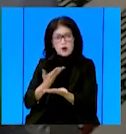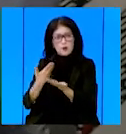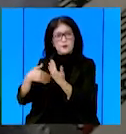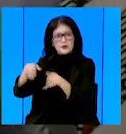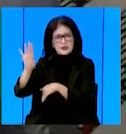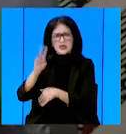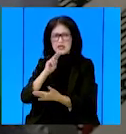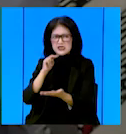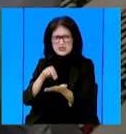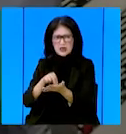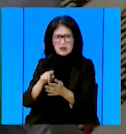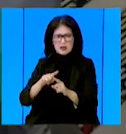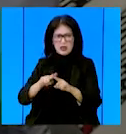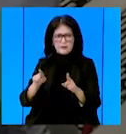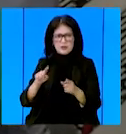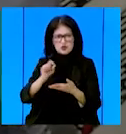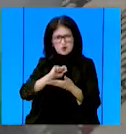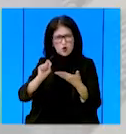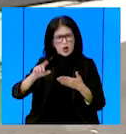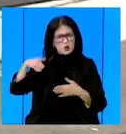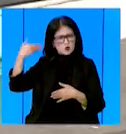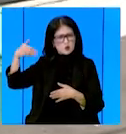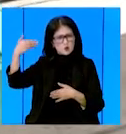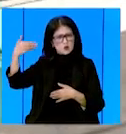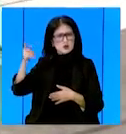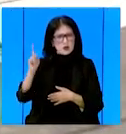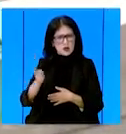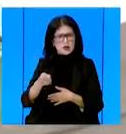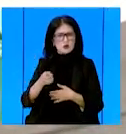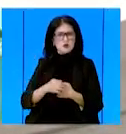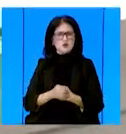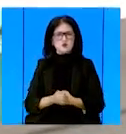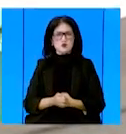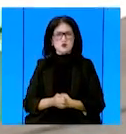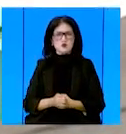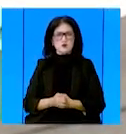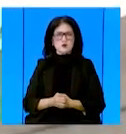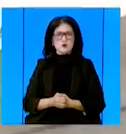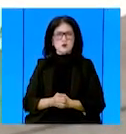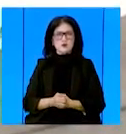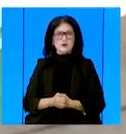dia enggak pernah bolos katakannya enggak pernah bolos gitu tim liputan inws melaporkan